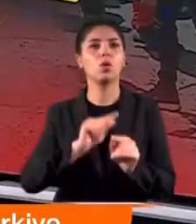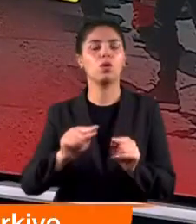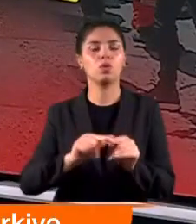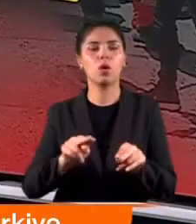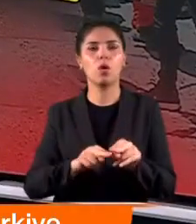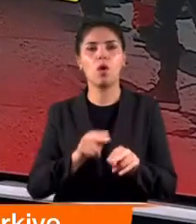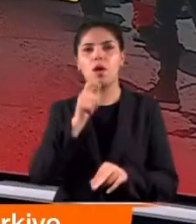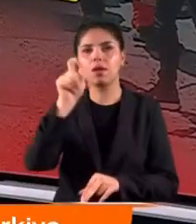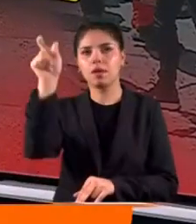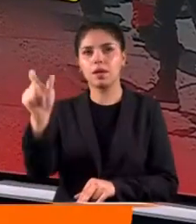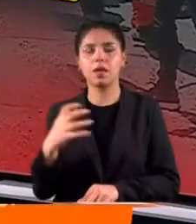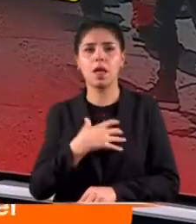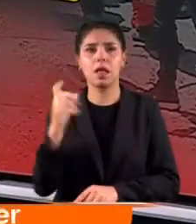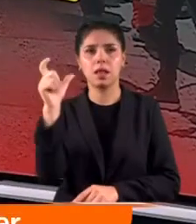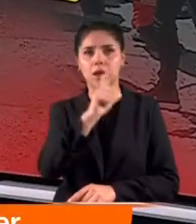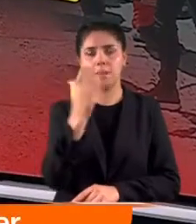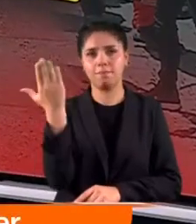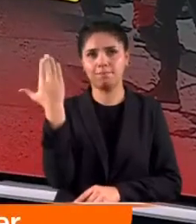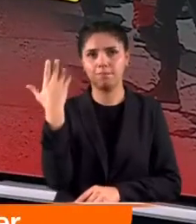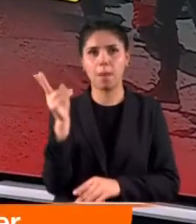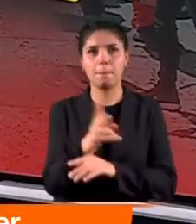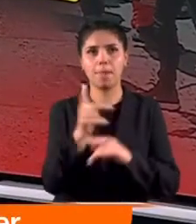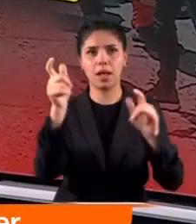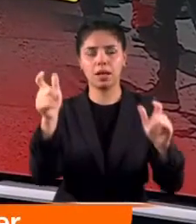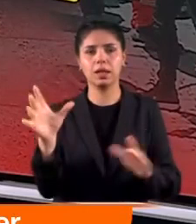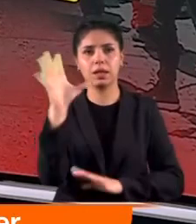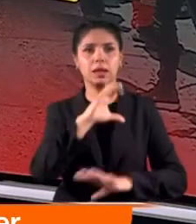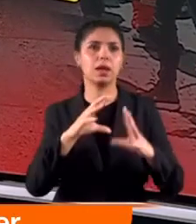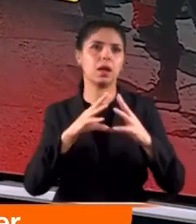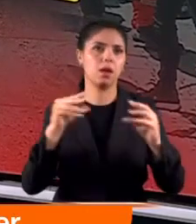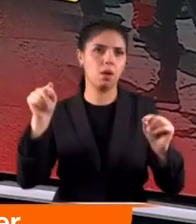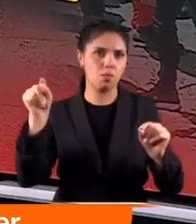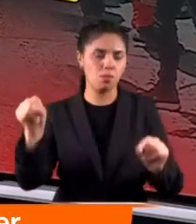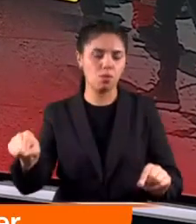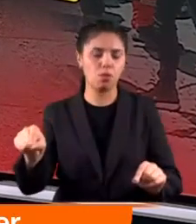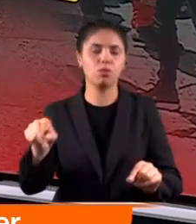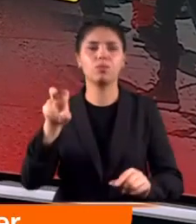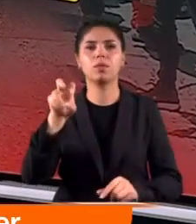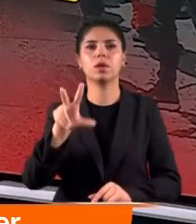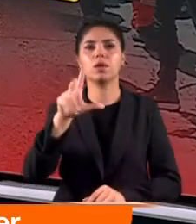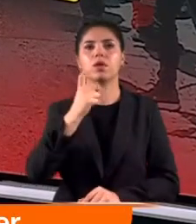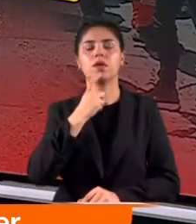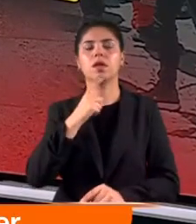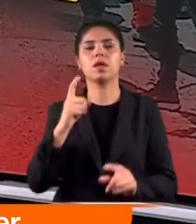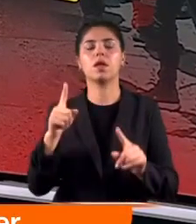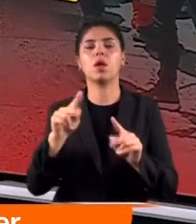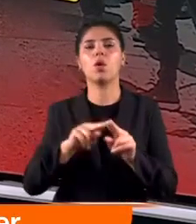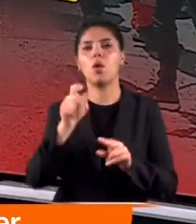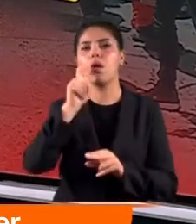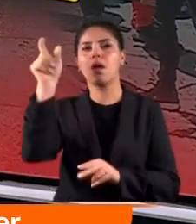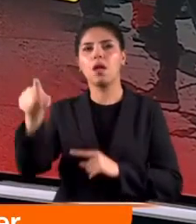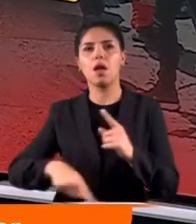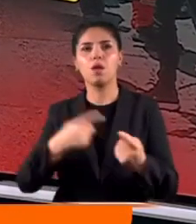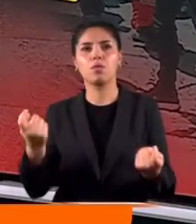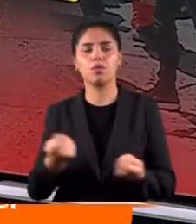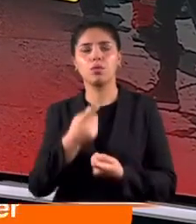ekonomist Korhan Berzek, Haziran ayında Balıkesir Gönen'de esrarengiz bir şekilde ortadan kaybolmuştu. 83 yaşındaki Berzek'i arama